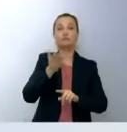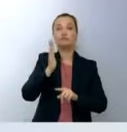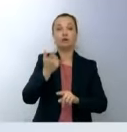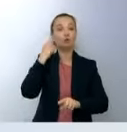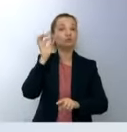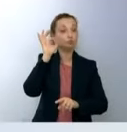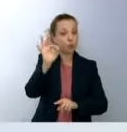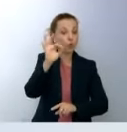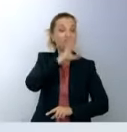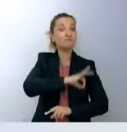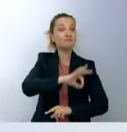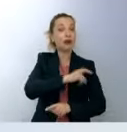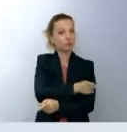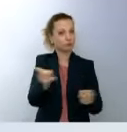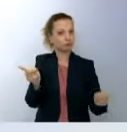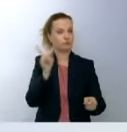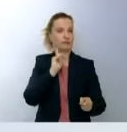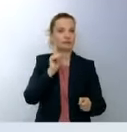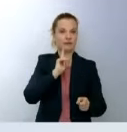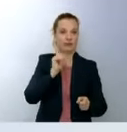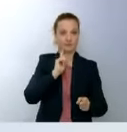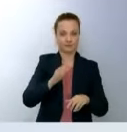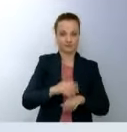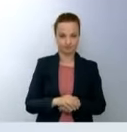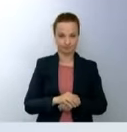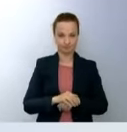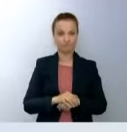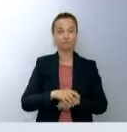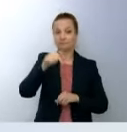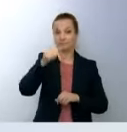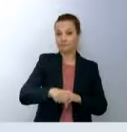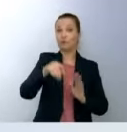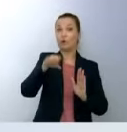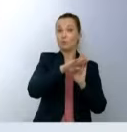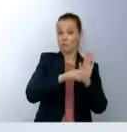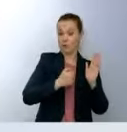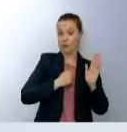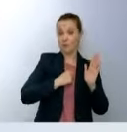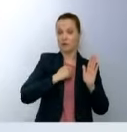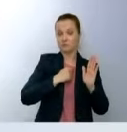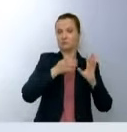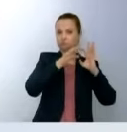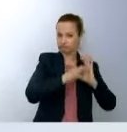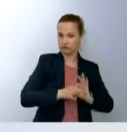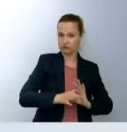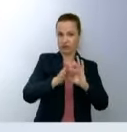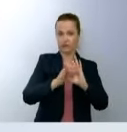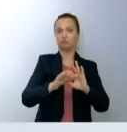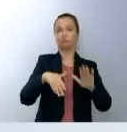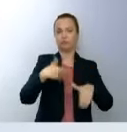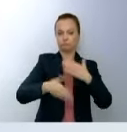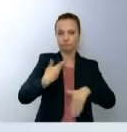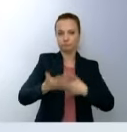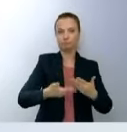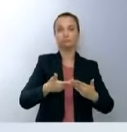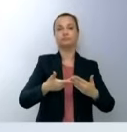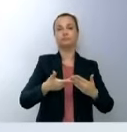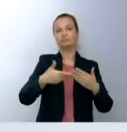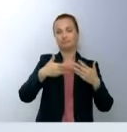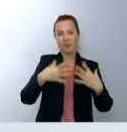ωφέλεια στον πληθυσμού ξεκινάμε το πρόγραμμα άμεσα τις επόμενες μέρες για την πρόληψη του καρκίνου του τραχήλου της